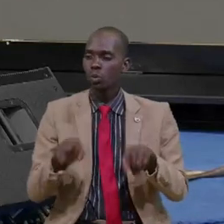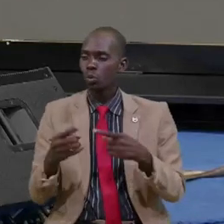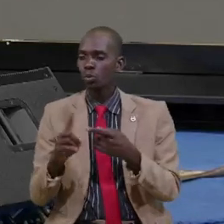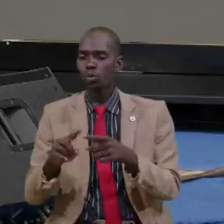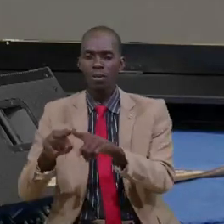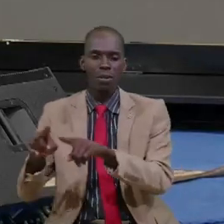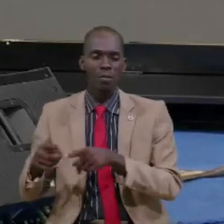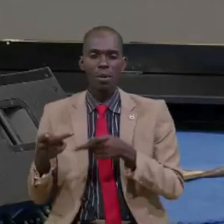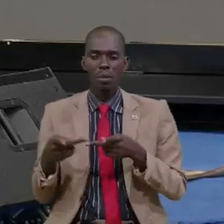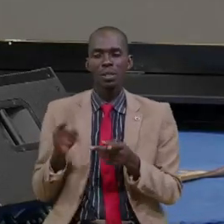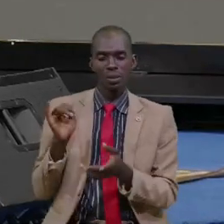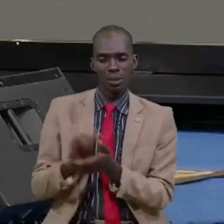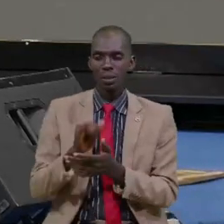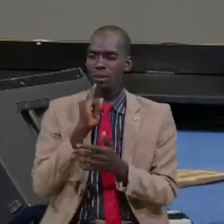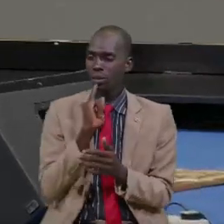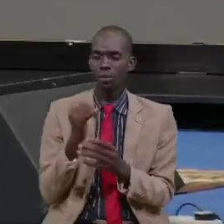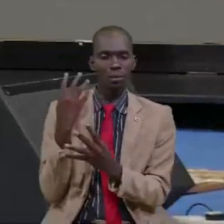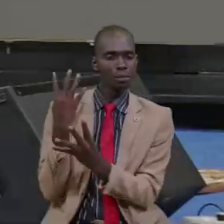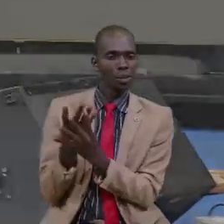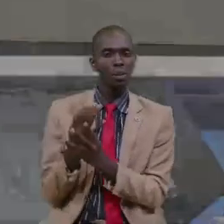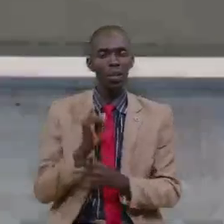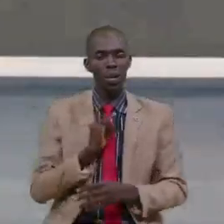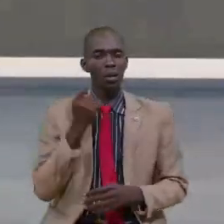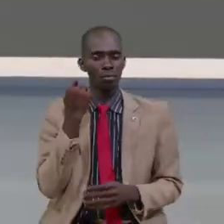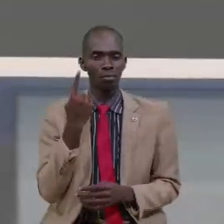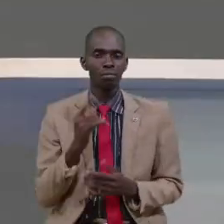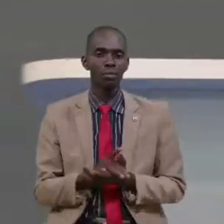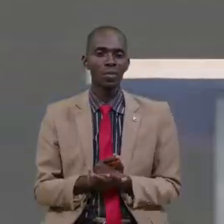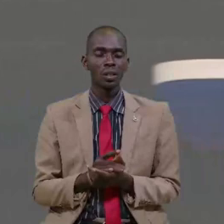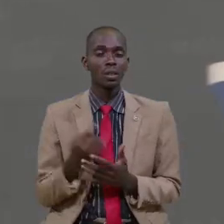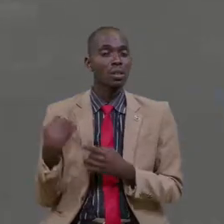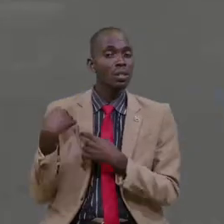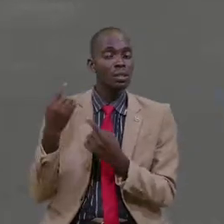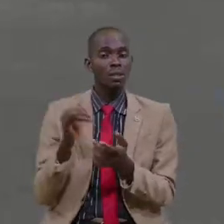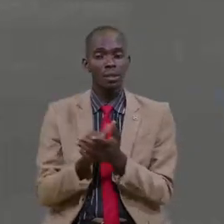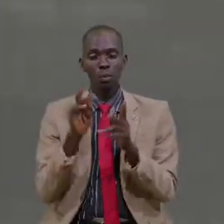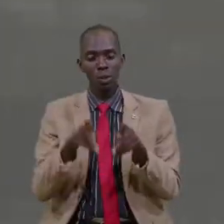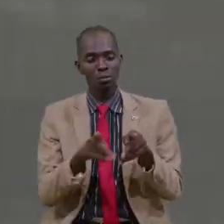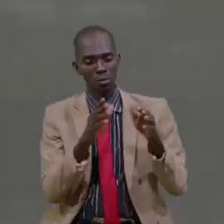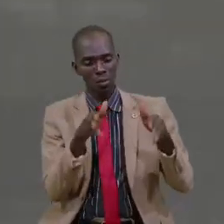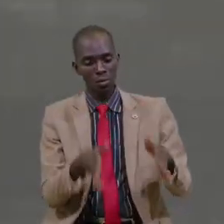elle n'arrive plus à visiter les lieux. Elle est couchée là-bas. Je comprends. Depuis que cette personne a le diabète